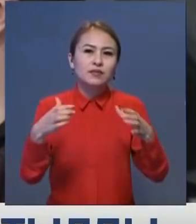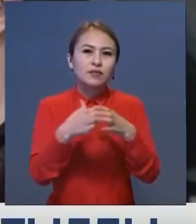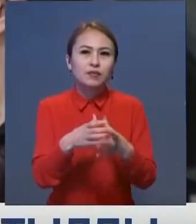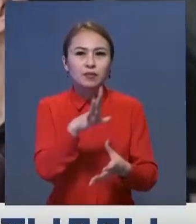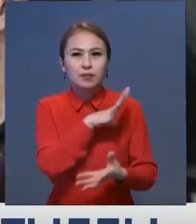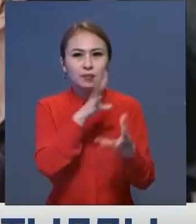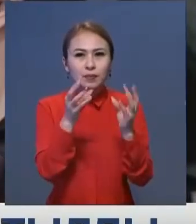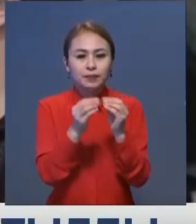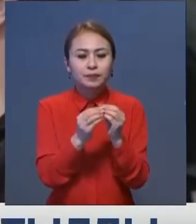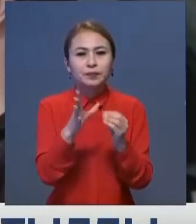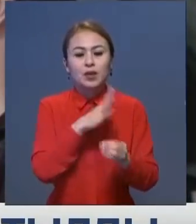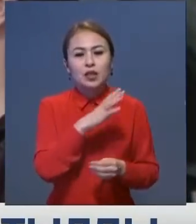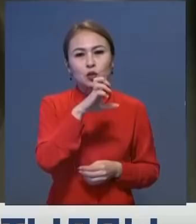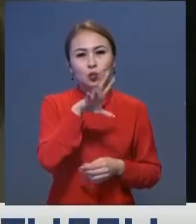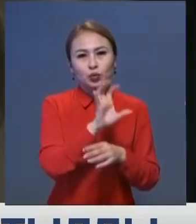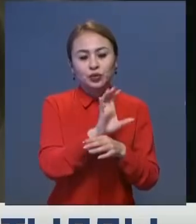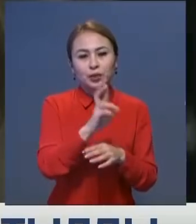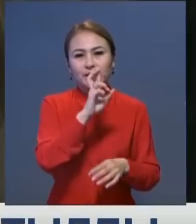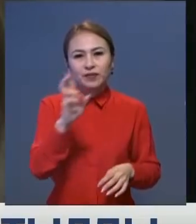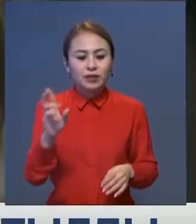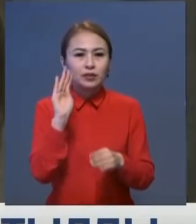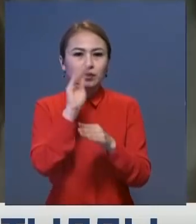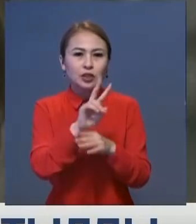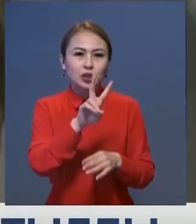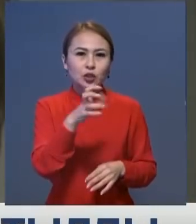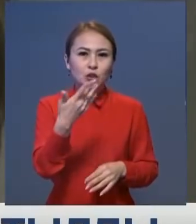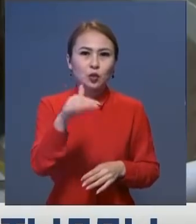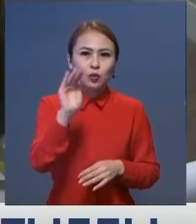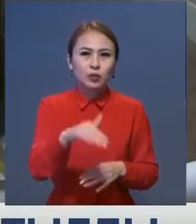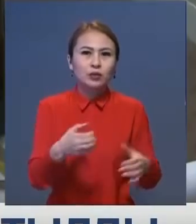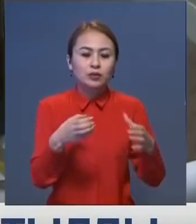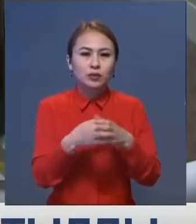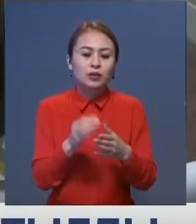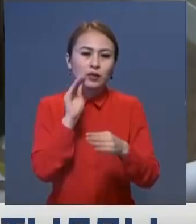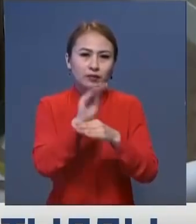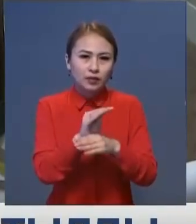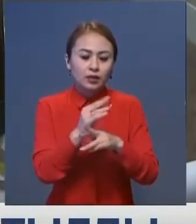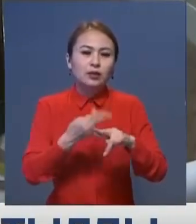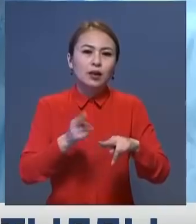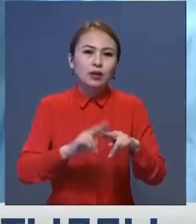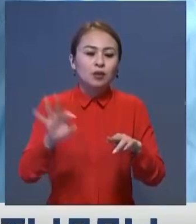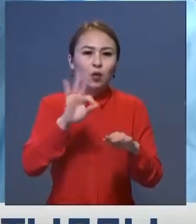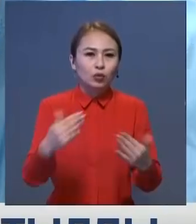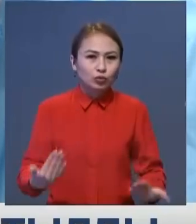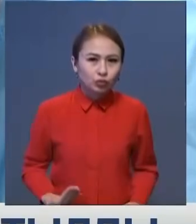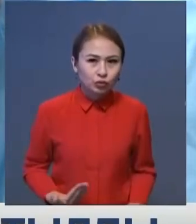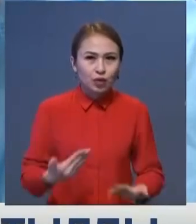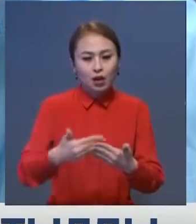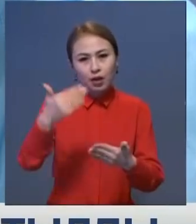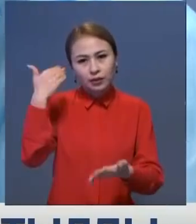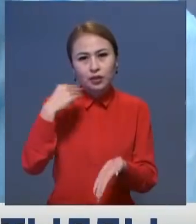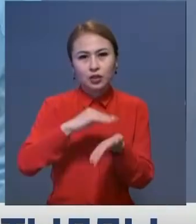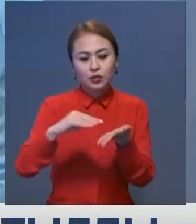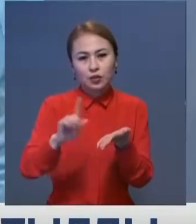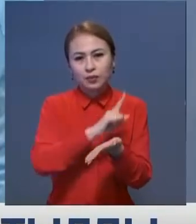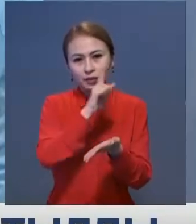Алматыға Спутник В вакцинасының 250-300 мың дозасы жеткізіледі. Айта кетейік, екпе алғысы келетін тұрғындар алдын ала жазылуға